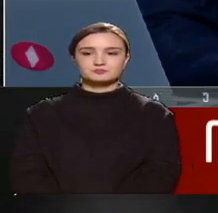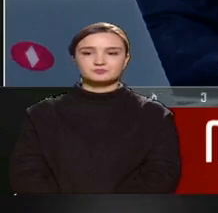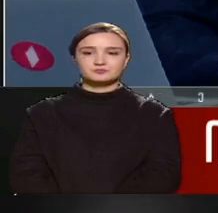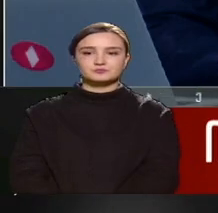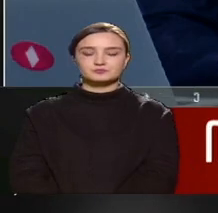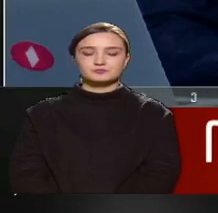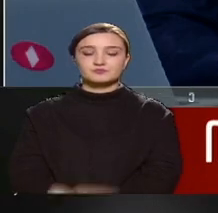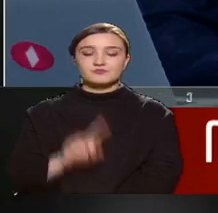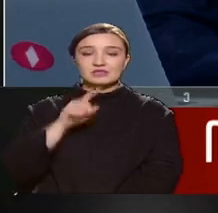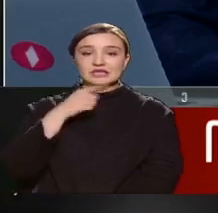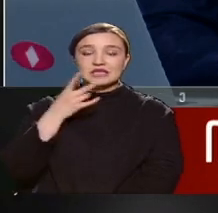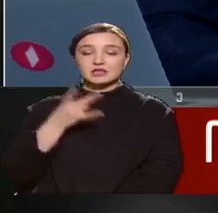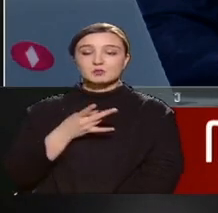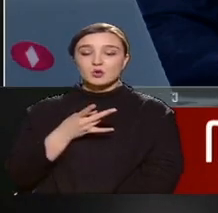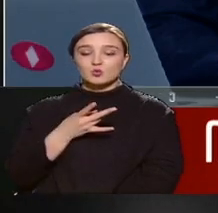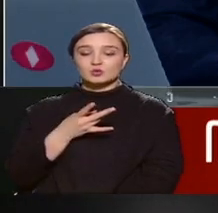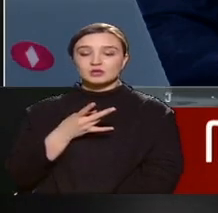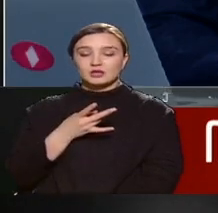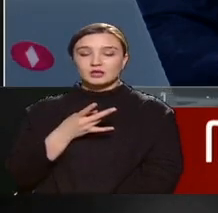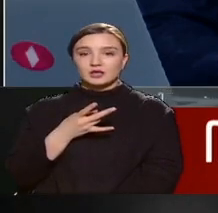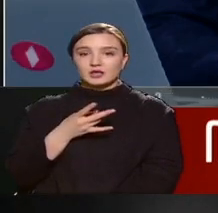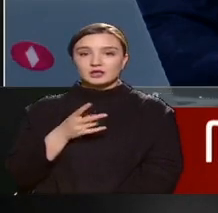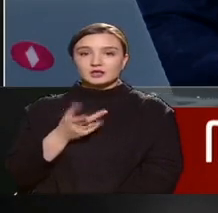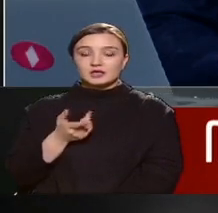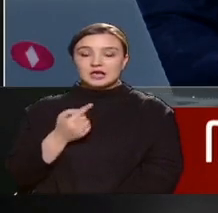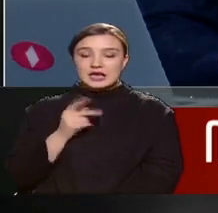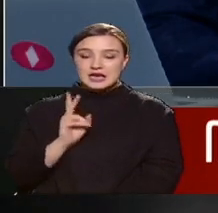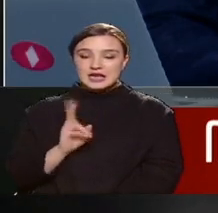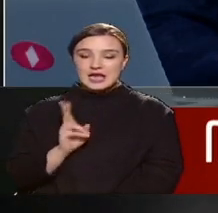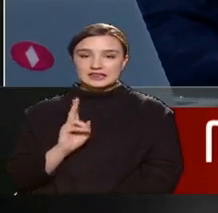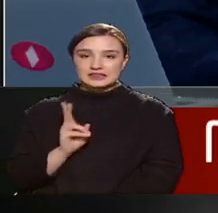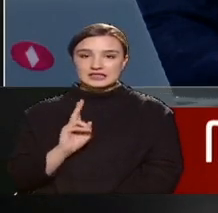Ცხადია, რომ ამ კანდიდატის